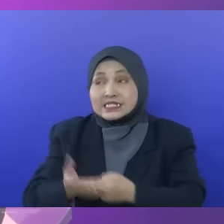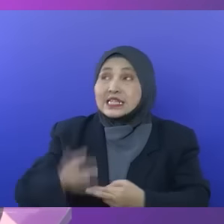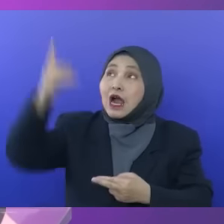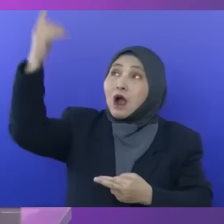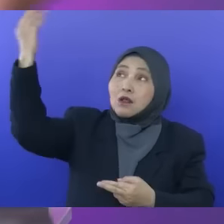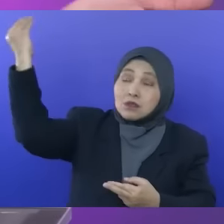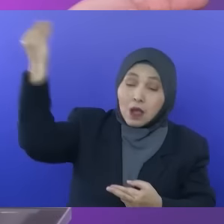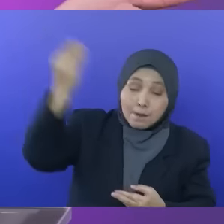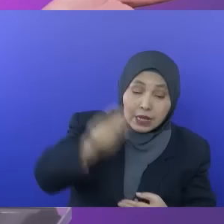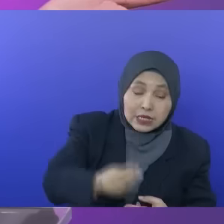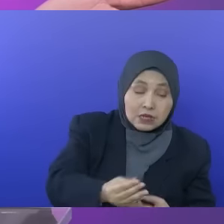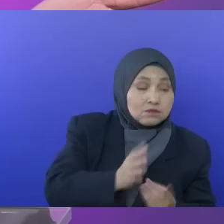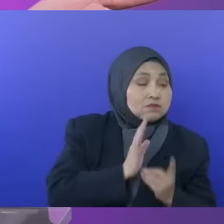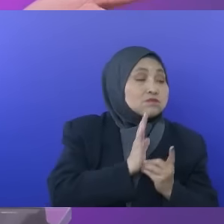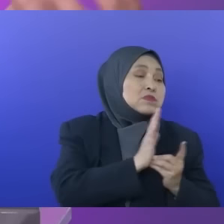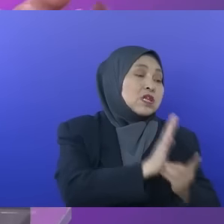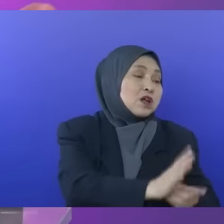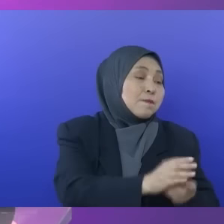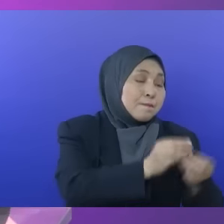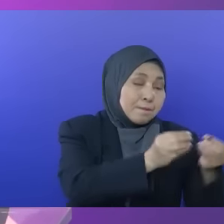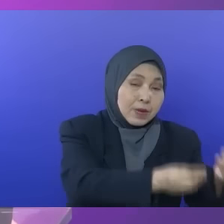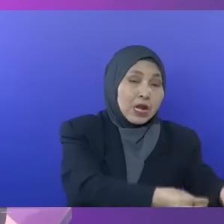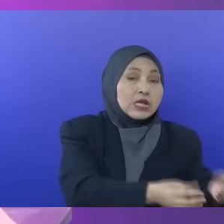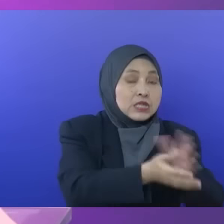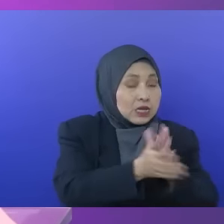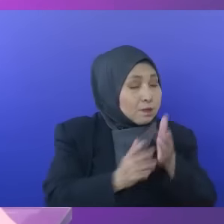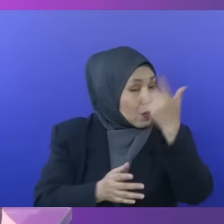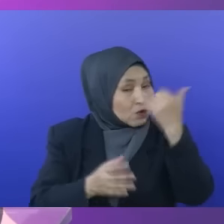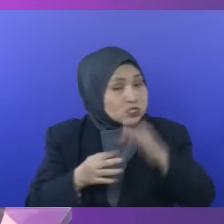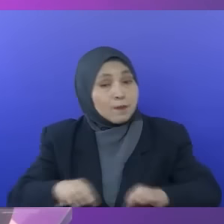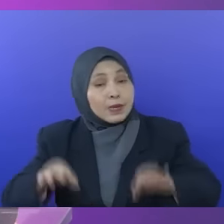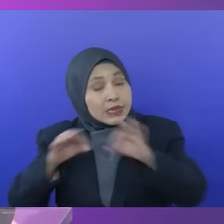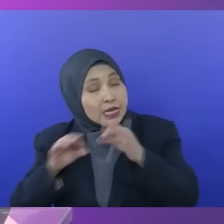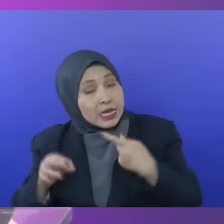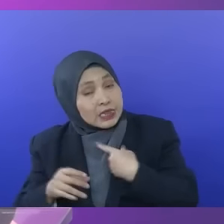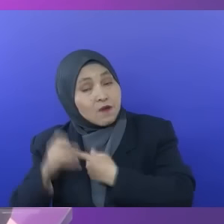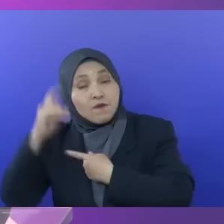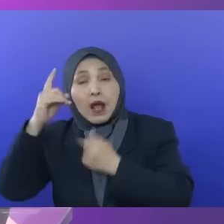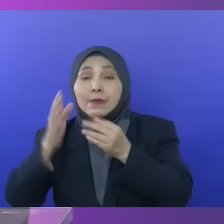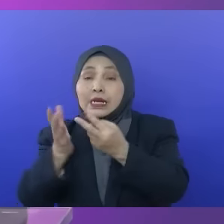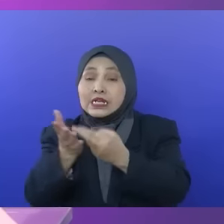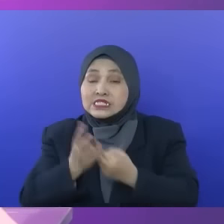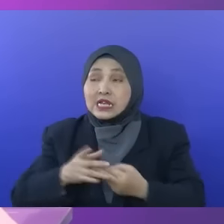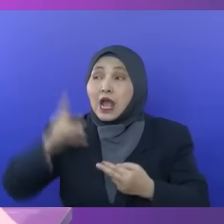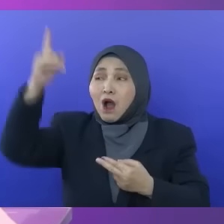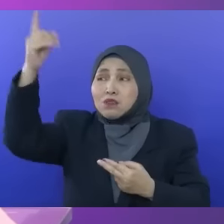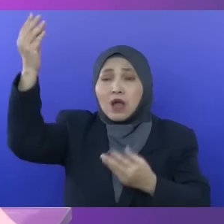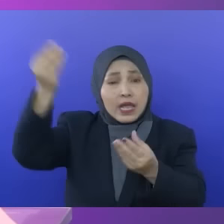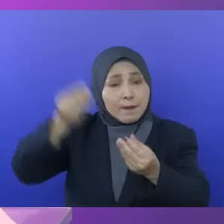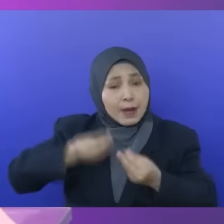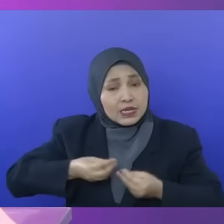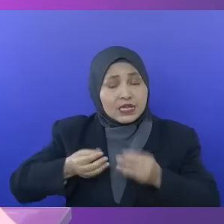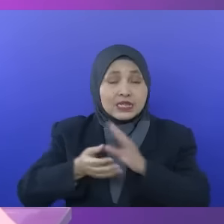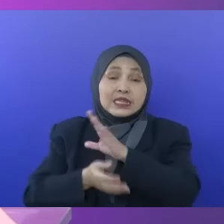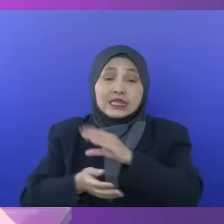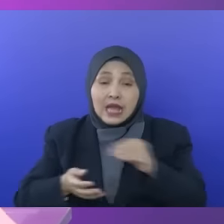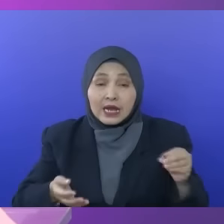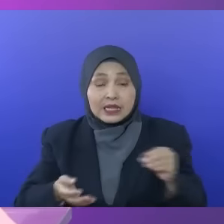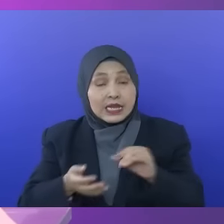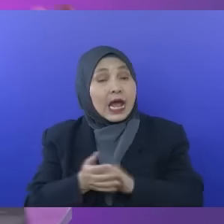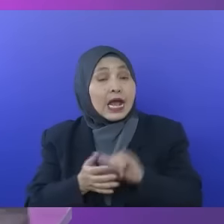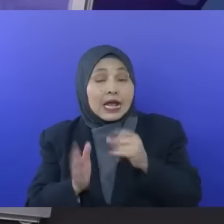mereka ikhfa'kan nah mengapa kerajaan yang pentingnya Kita paham rezeki ini Allah yang bagi ya dan